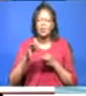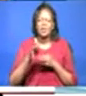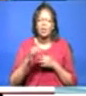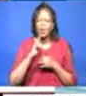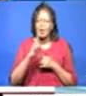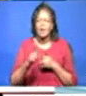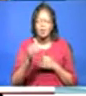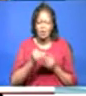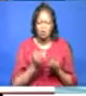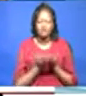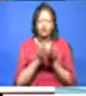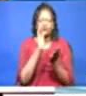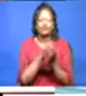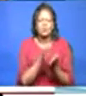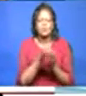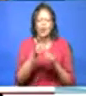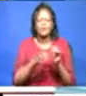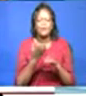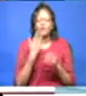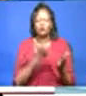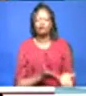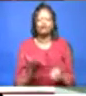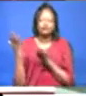ili kuhifadhi mifugo hao kabla ya kuwasafirisha.